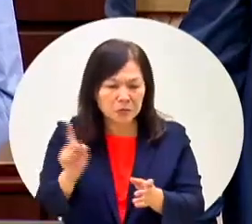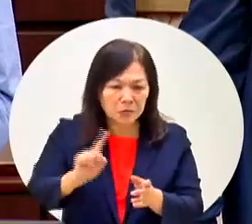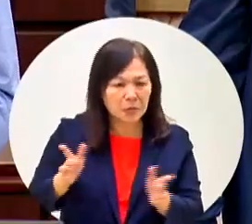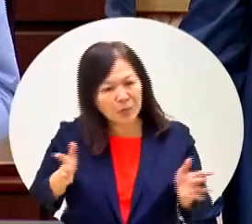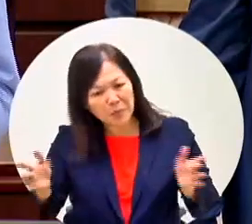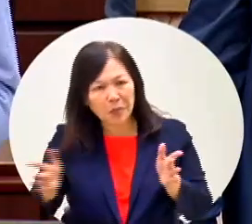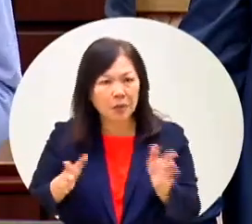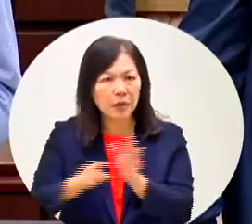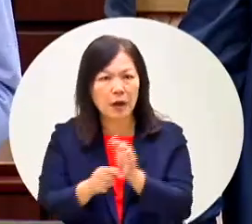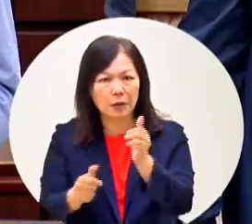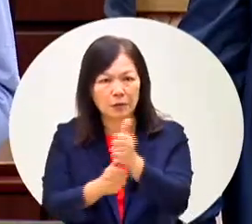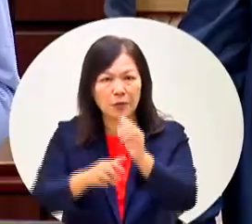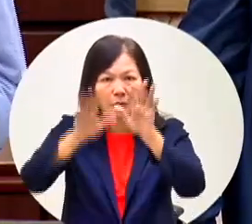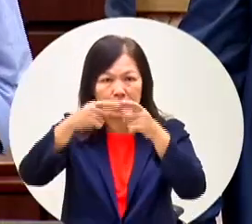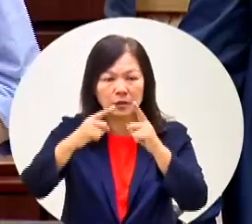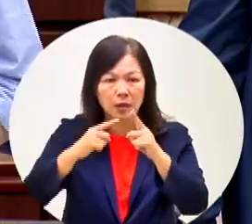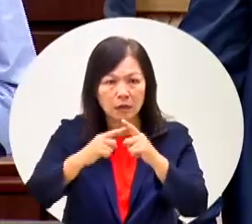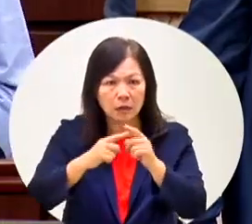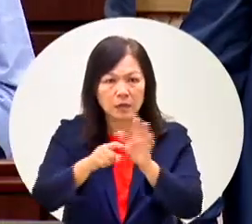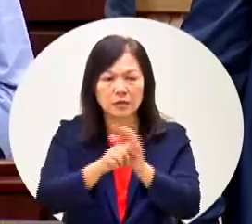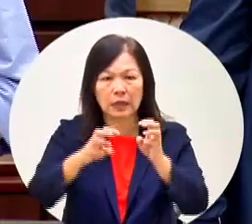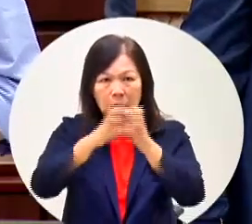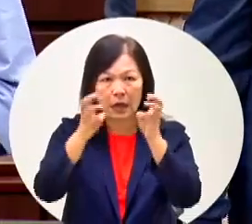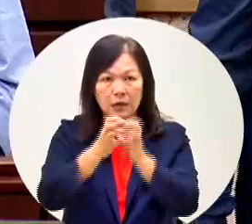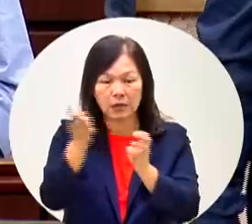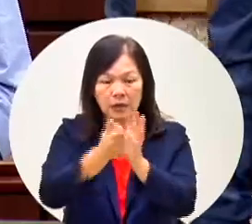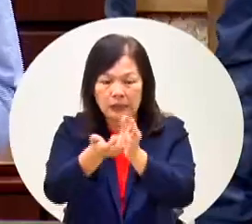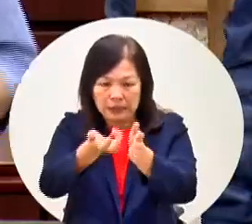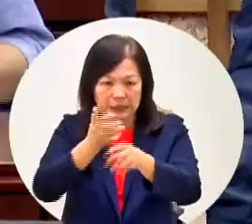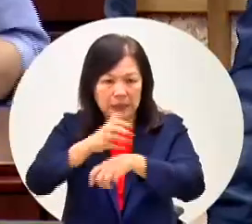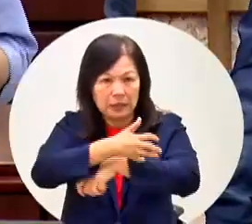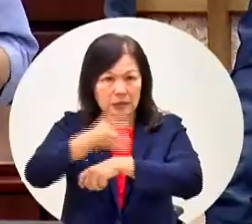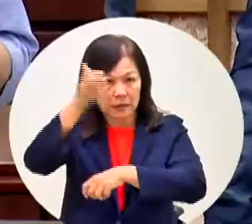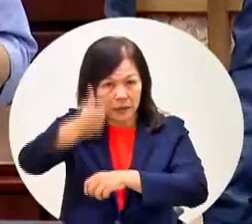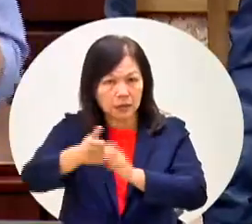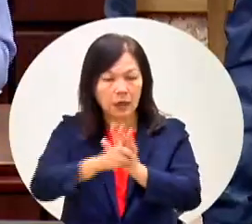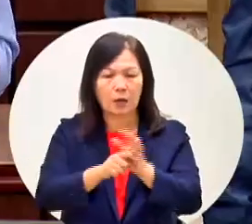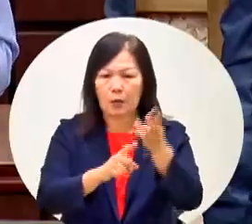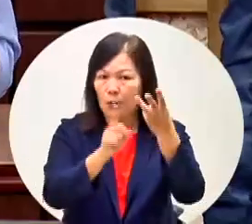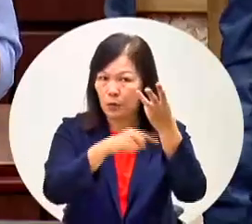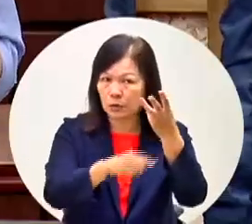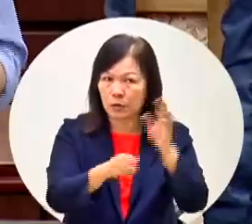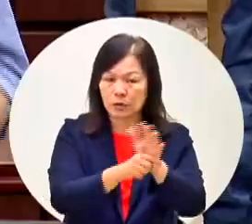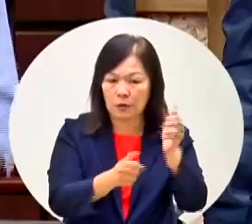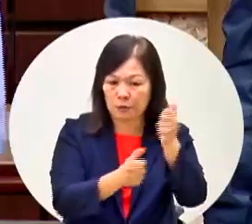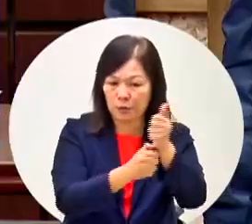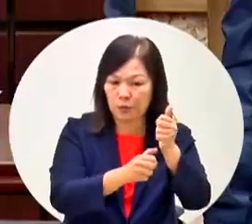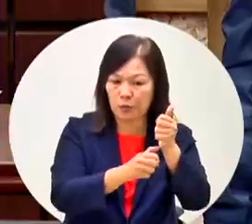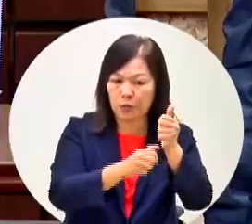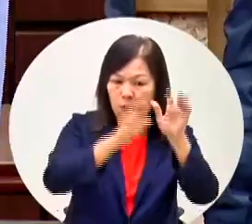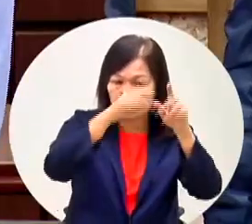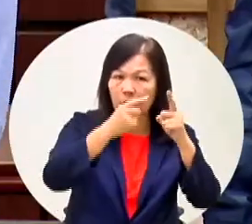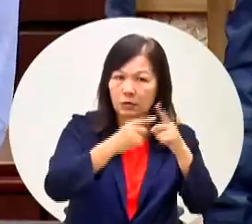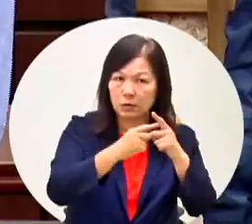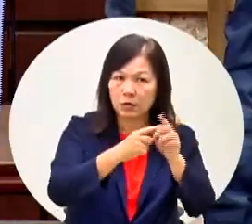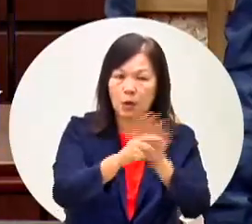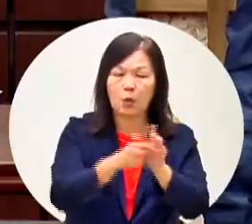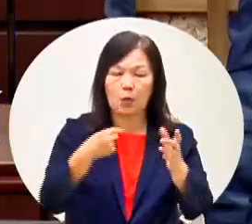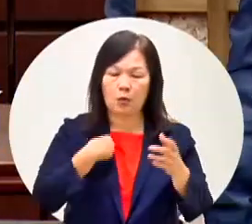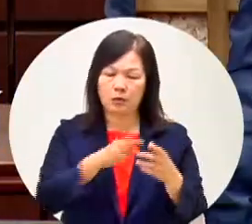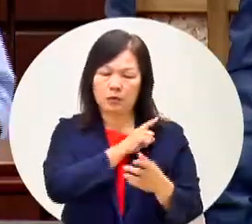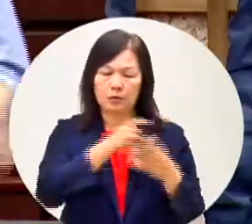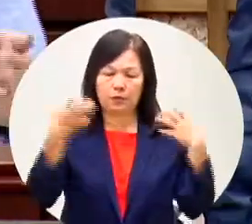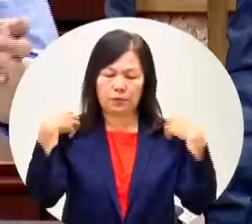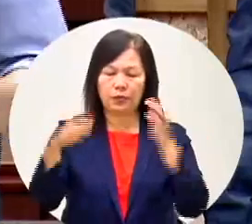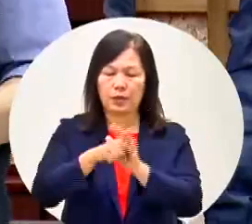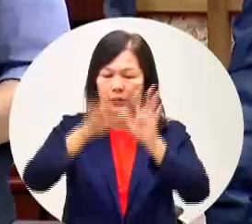兴前县长，但是我们有三位副召集人，我本人列召集人，所以我希望，